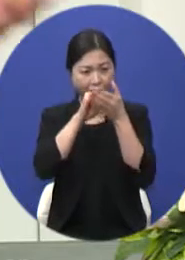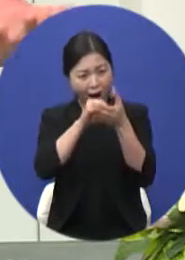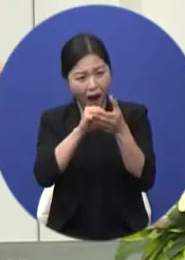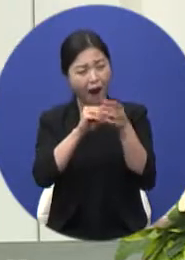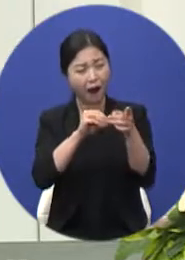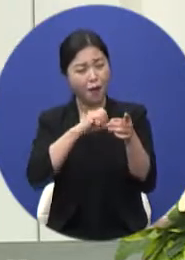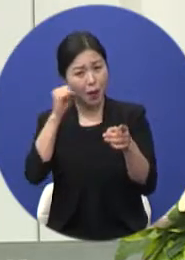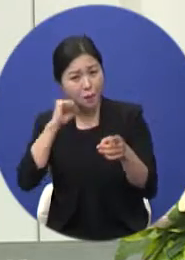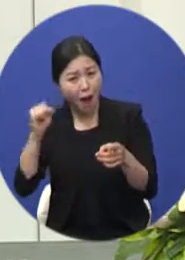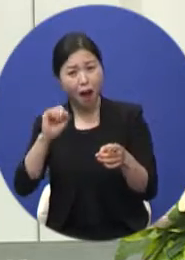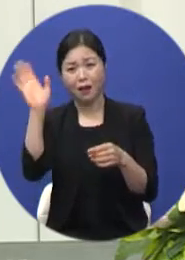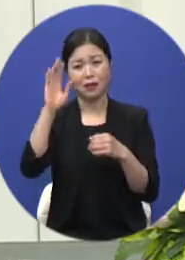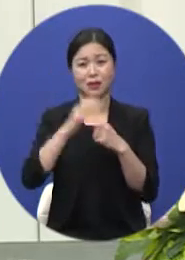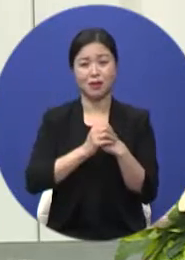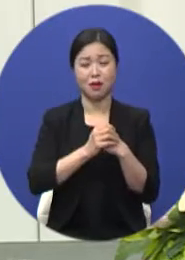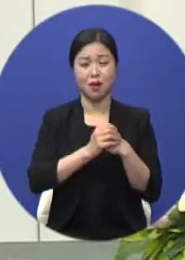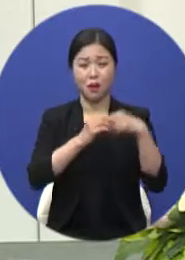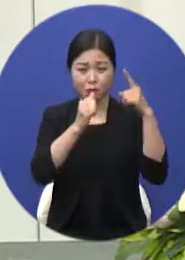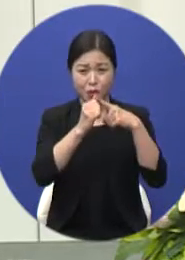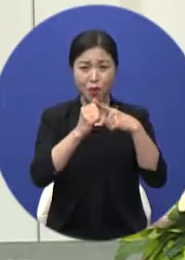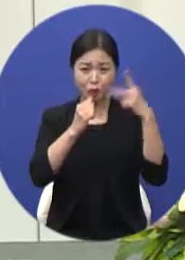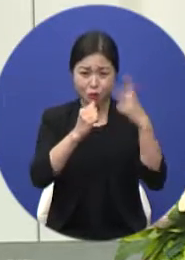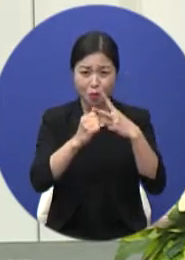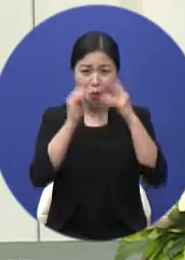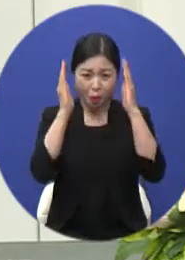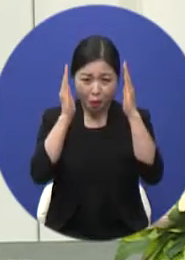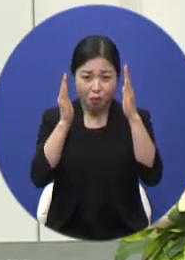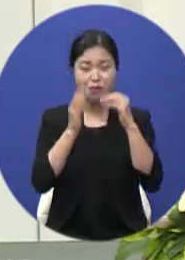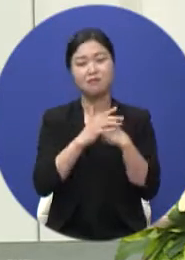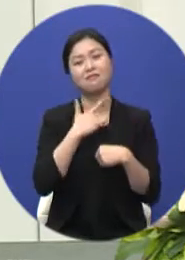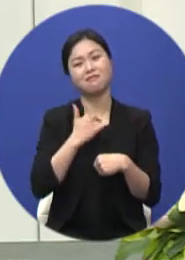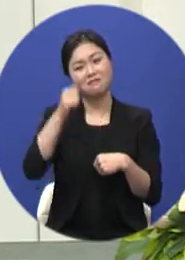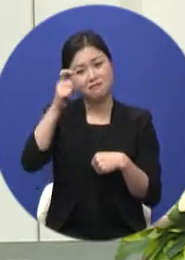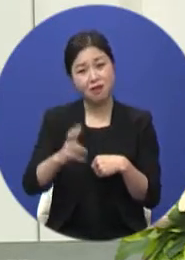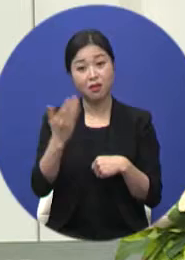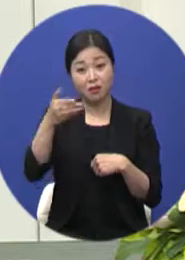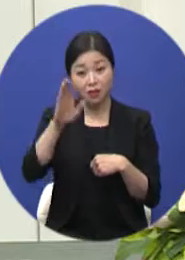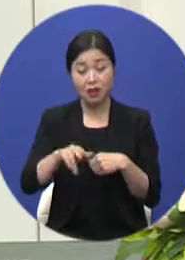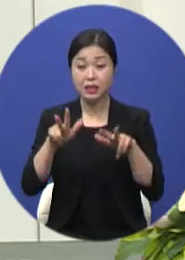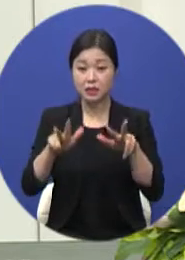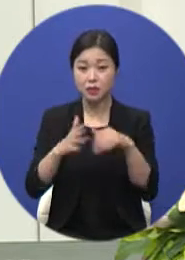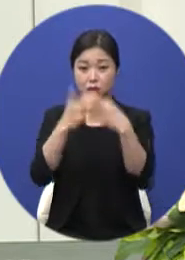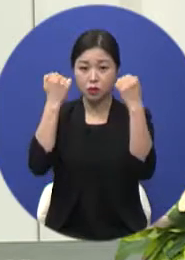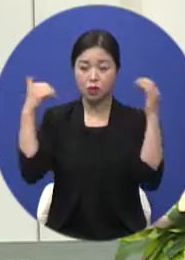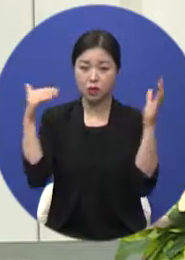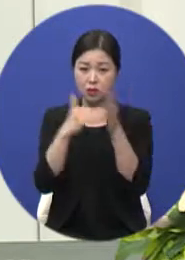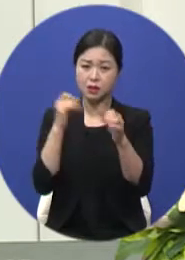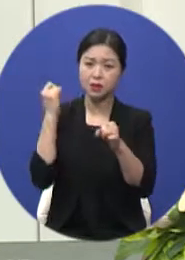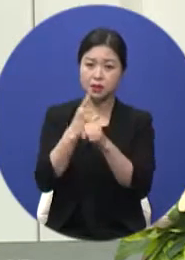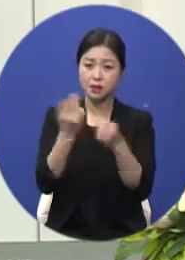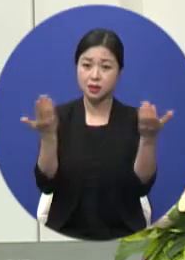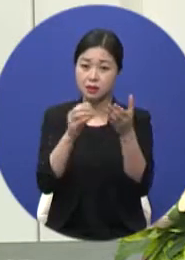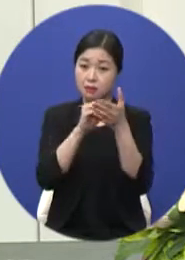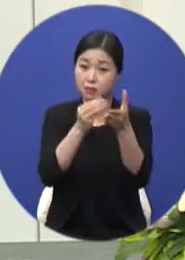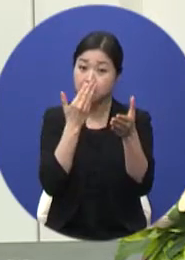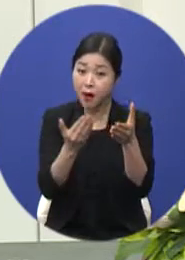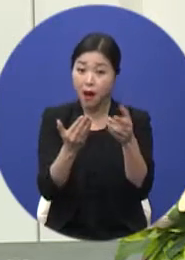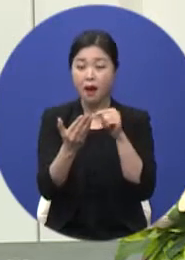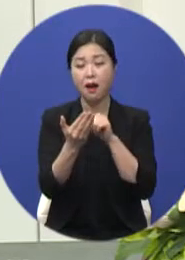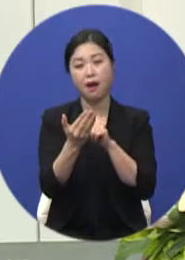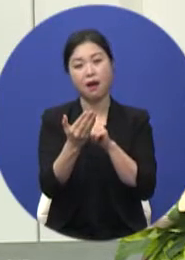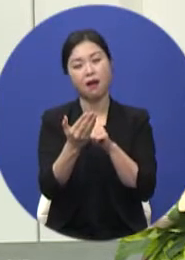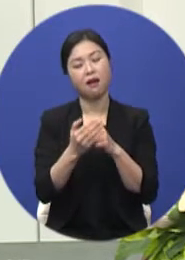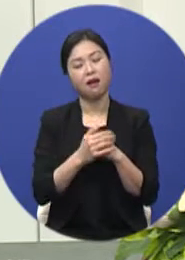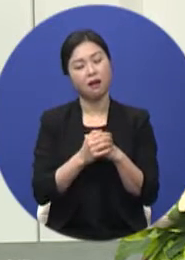정도로 대학교 들어갈 때 그 정도로 힘들었는데, 사실 지금 졸업하자마자 취업하는 거 너무 이렇게